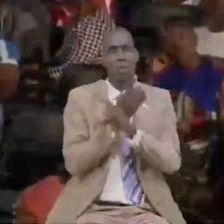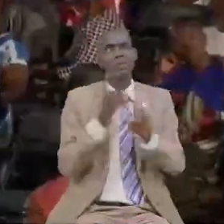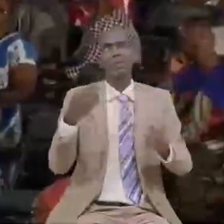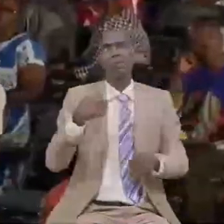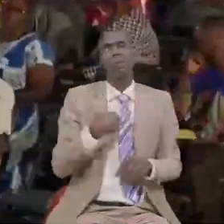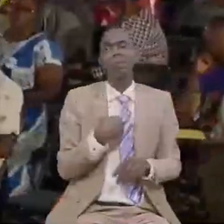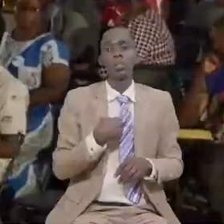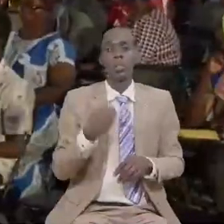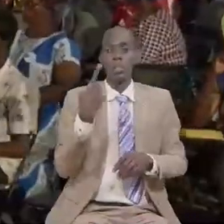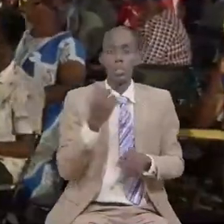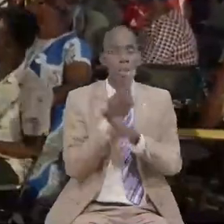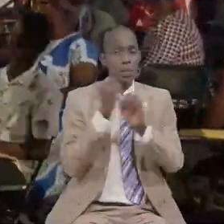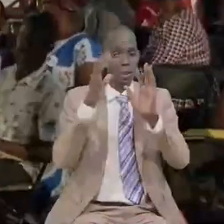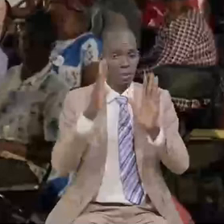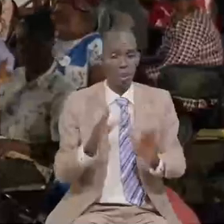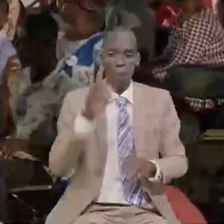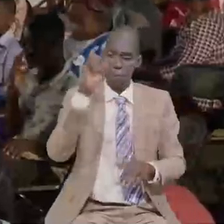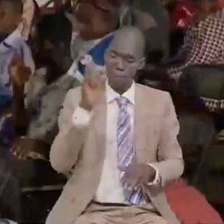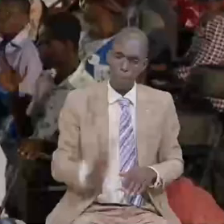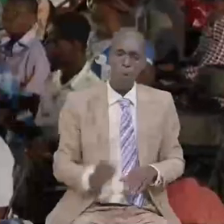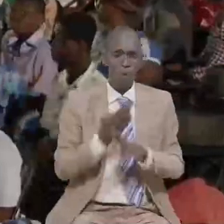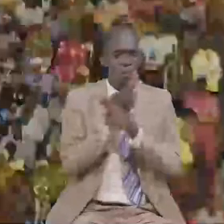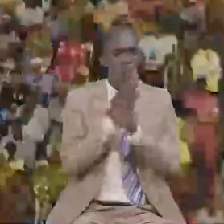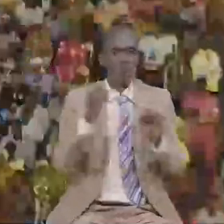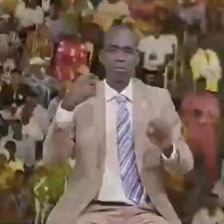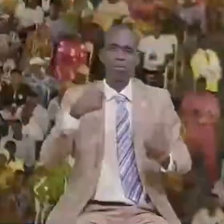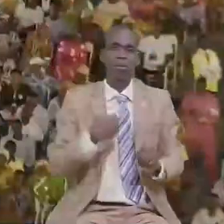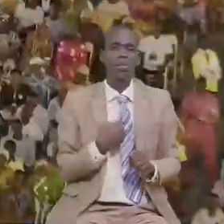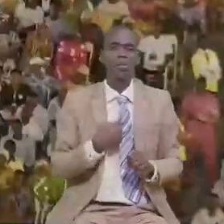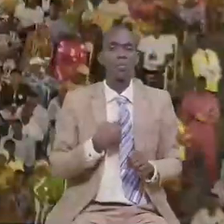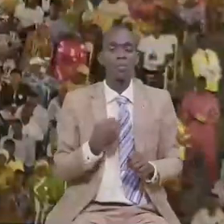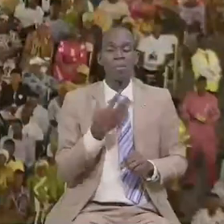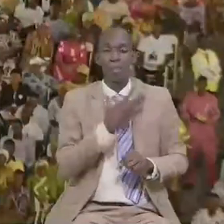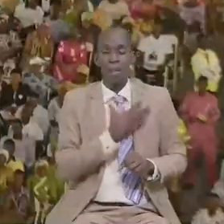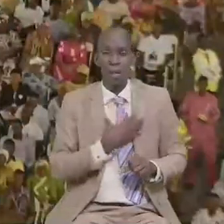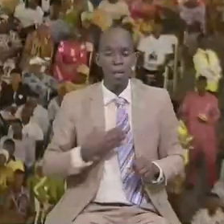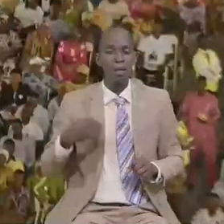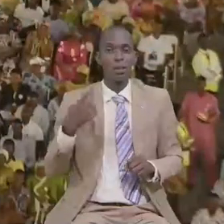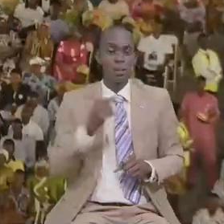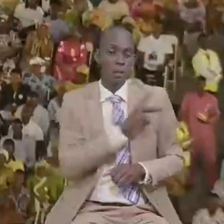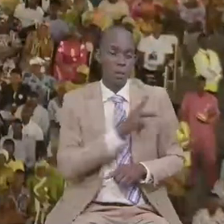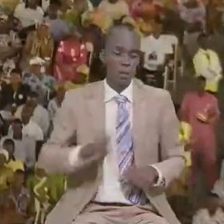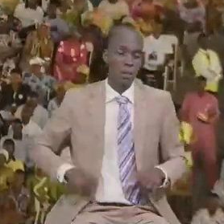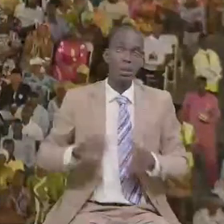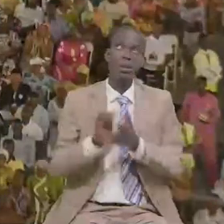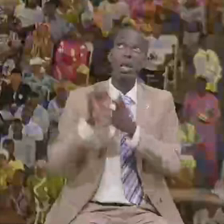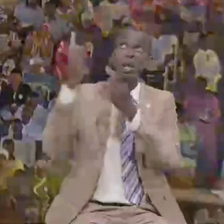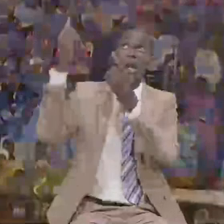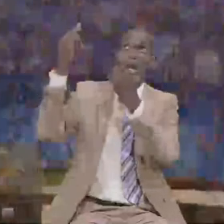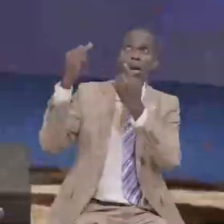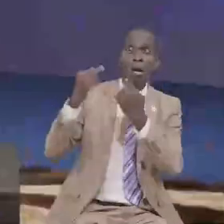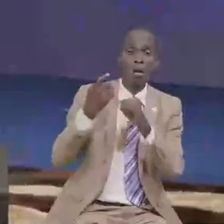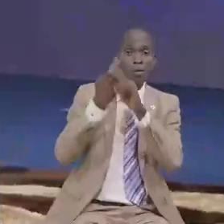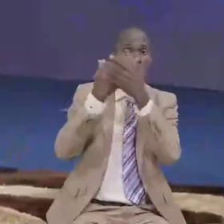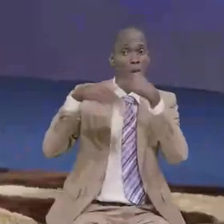me délivrer. Le rédempteur doit me racheter. Et le roi qui vient du